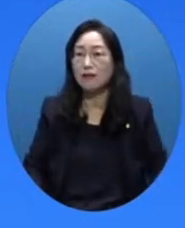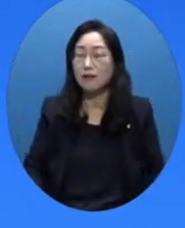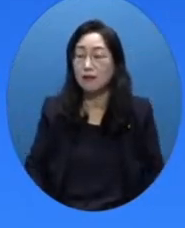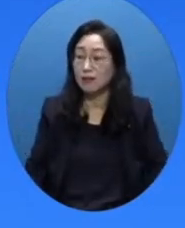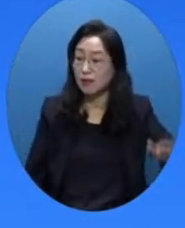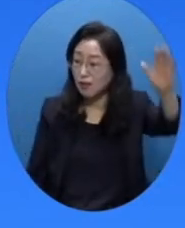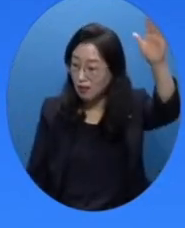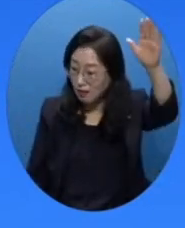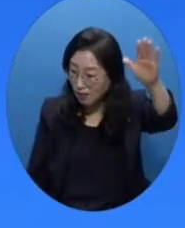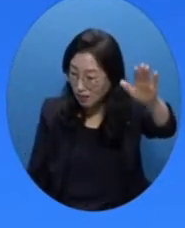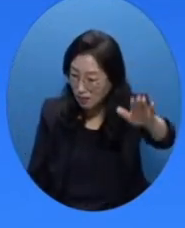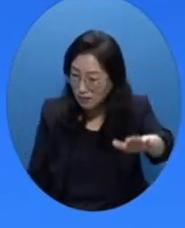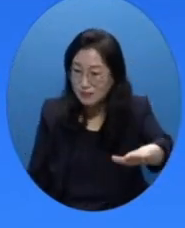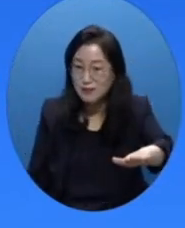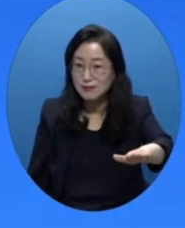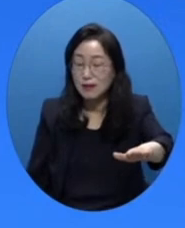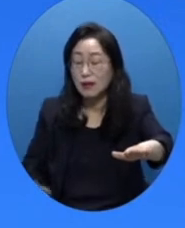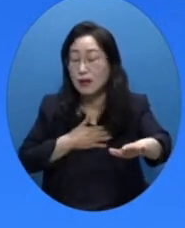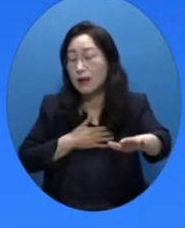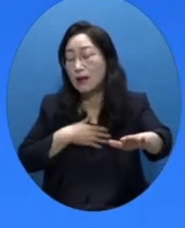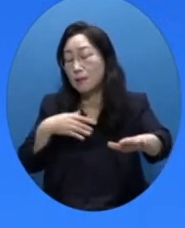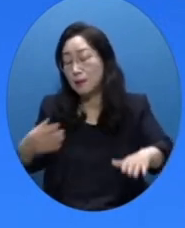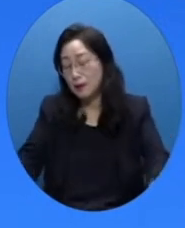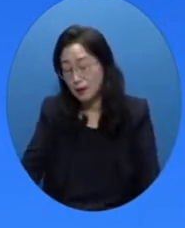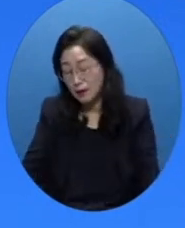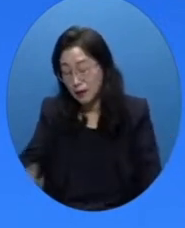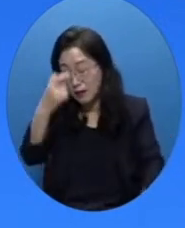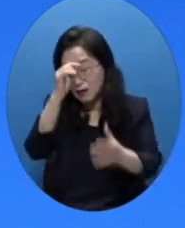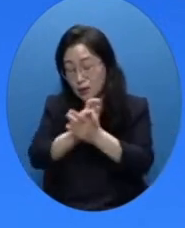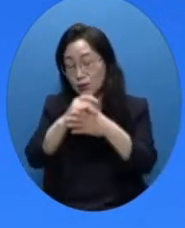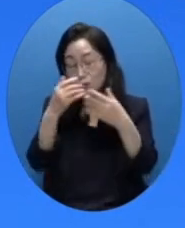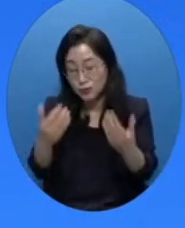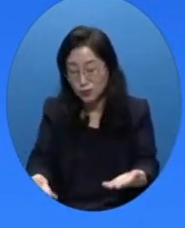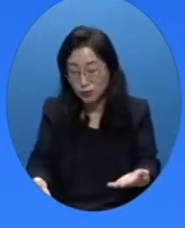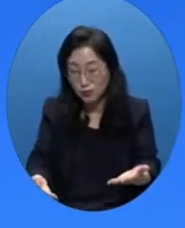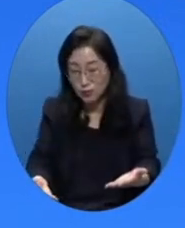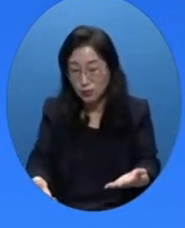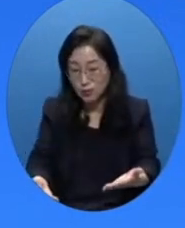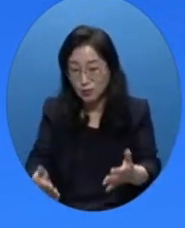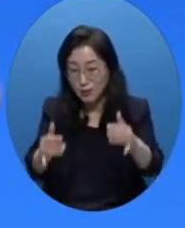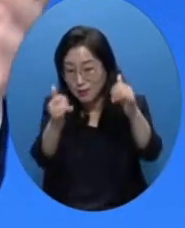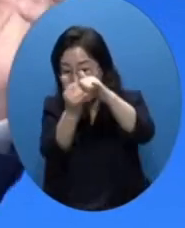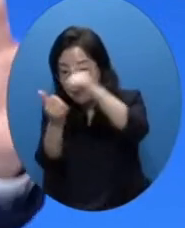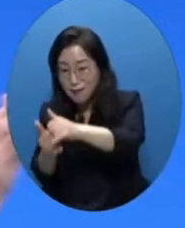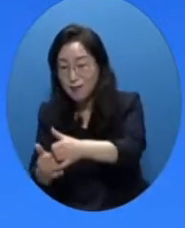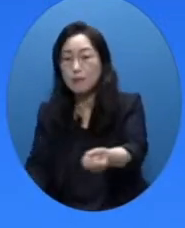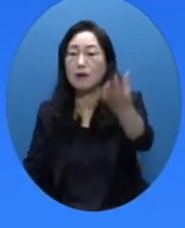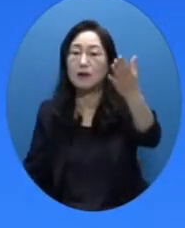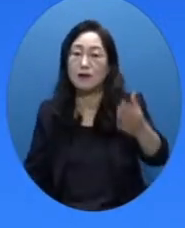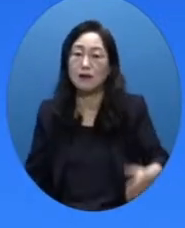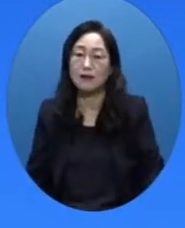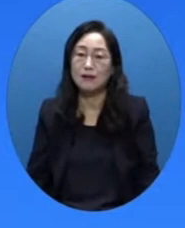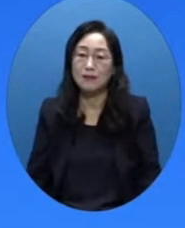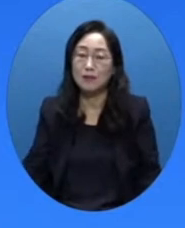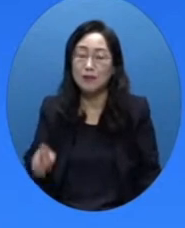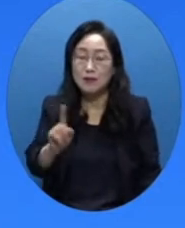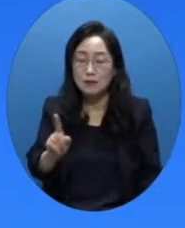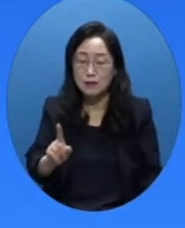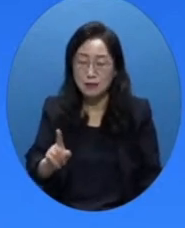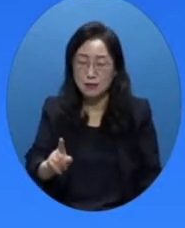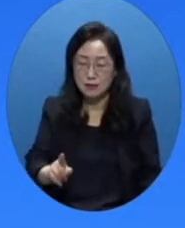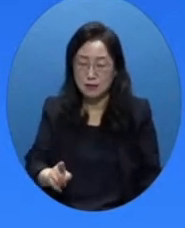손이 내려고 피곤해서 기도가 멈추니까 다시 아말렉이 공격해 왔습니다. 그것을 옆에서 아론과 우리